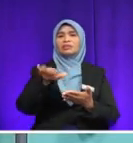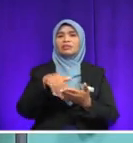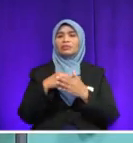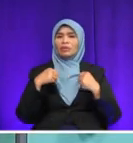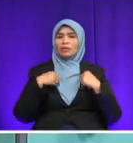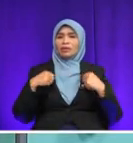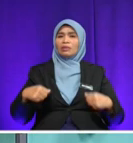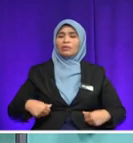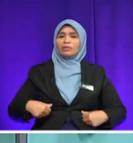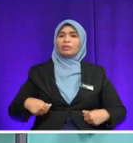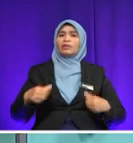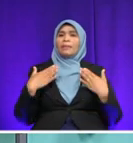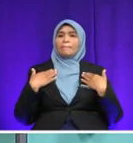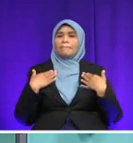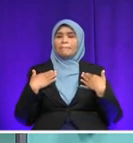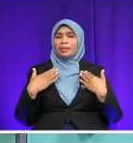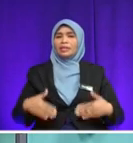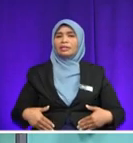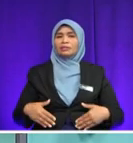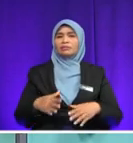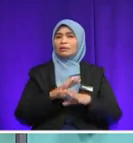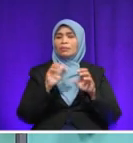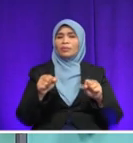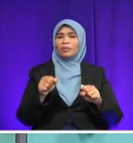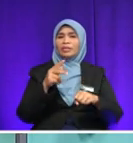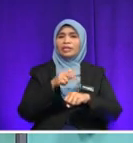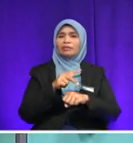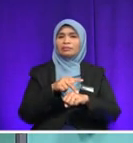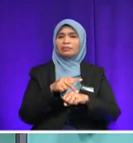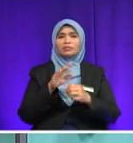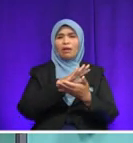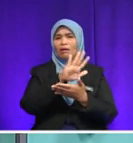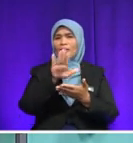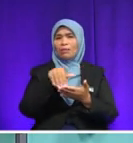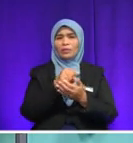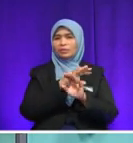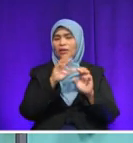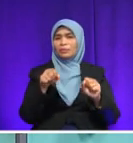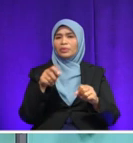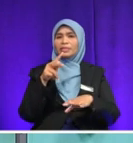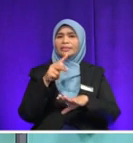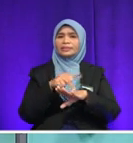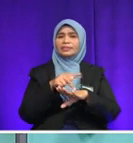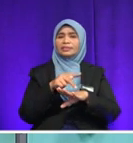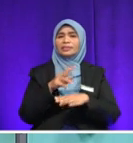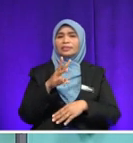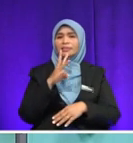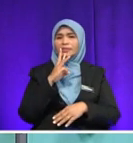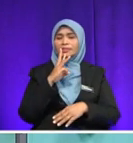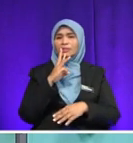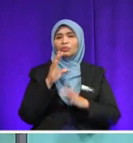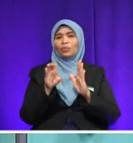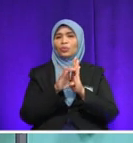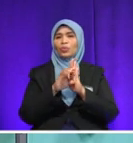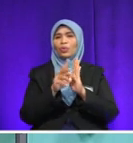anggota wudhu nih contohnya tidak perlu terkena tanganmu kau semua tak dikenai maksudnya cula kebakaran kebakaran ya